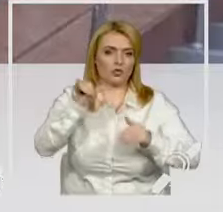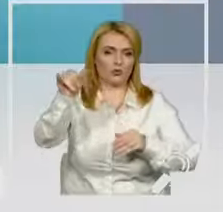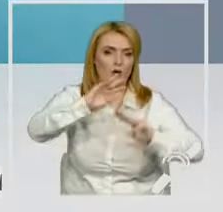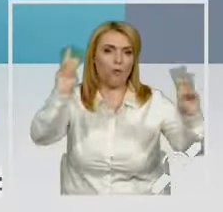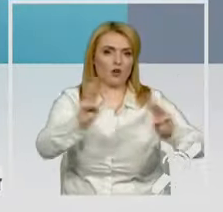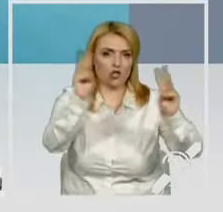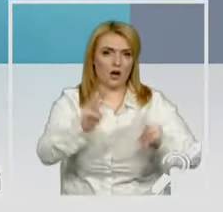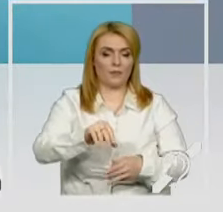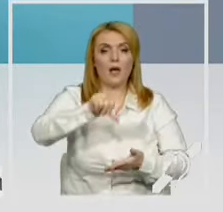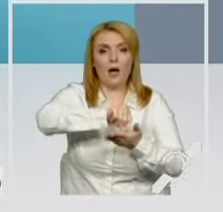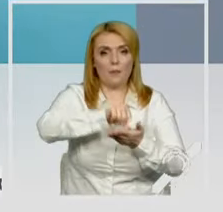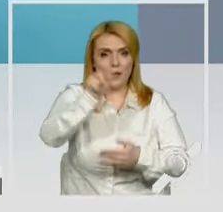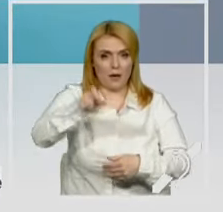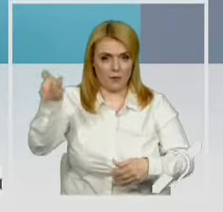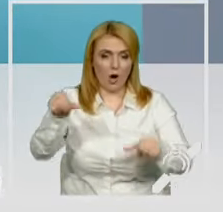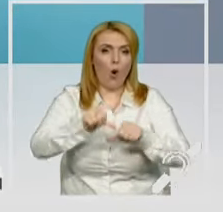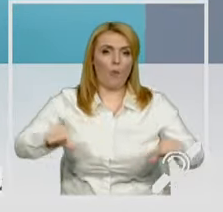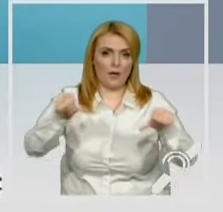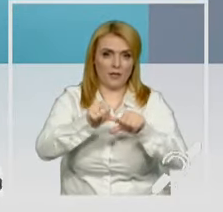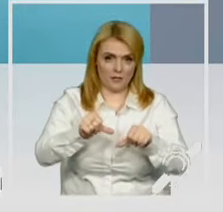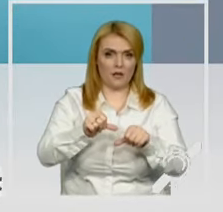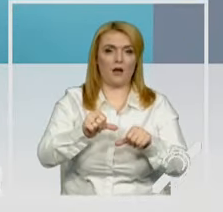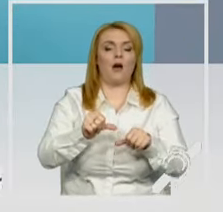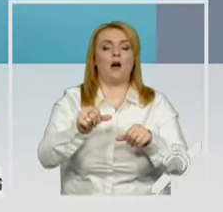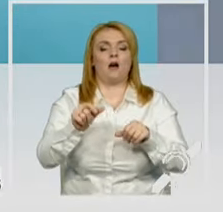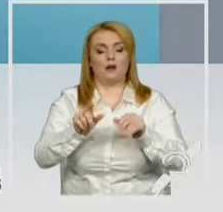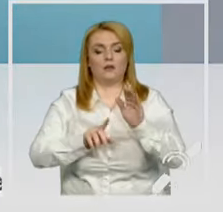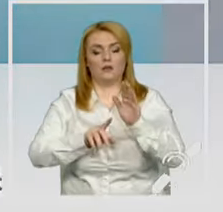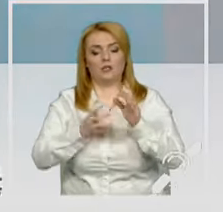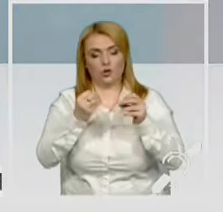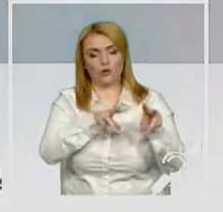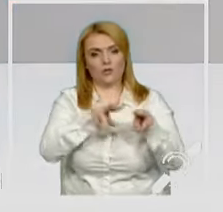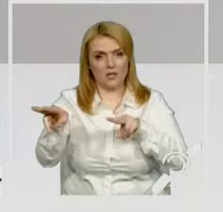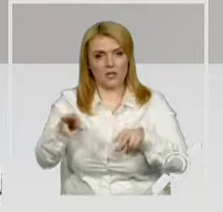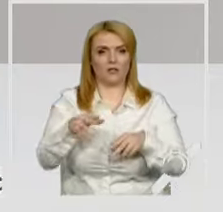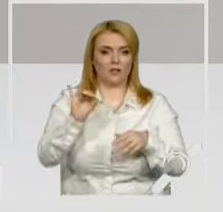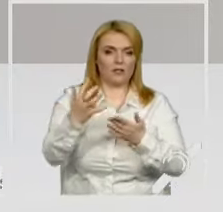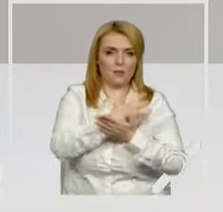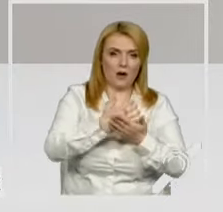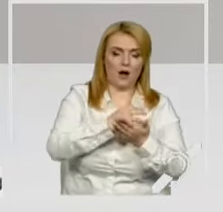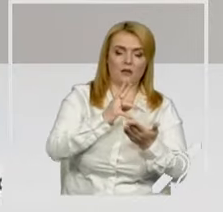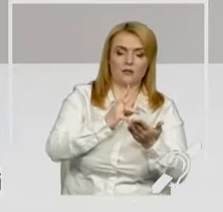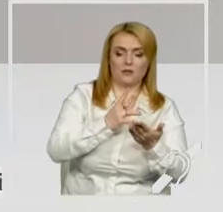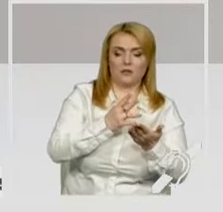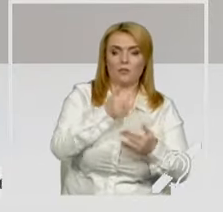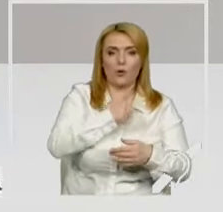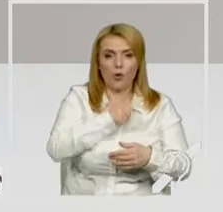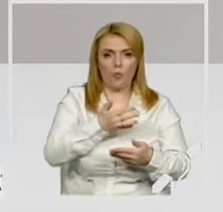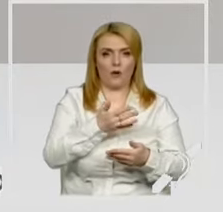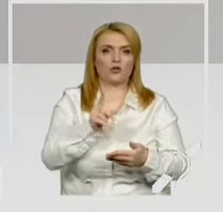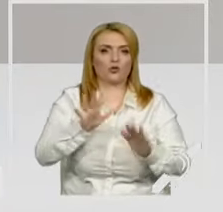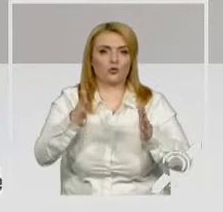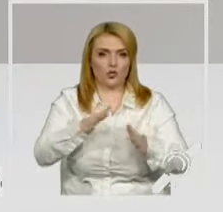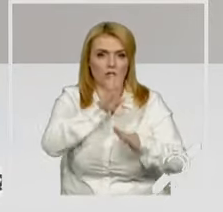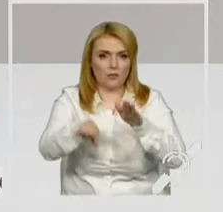membrii CSI au analizat probele ce au dus la declanșarea vulvă aiei și au stabilit un plan de reparație a spațiilor afectate s a